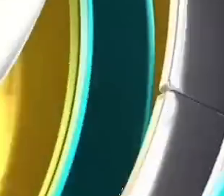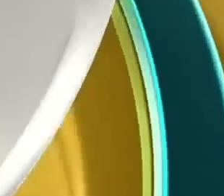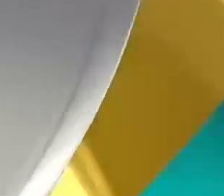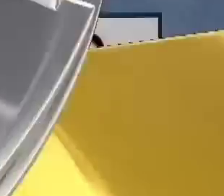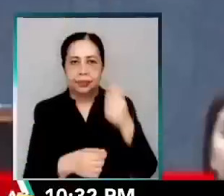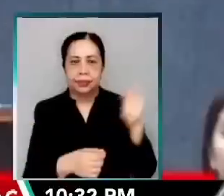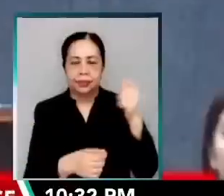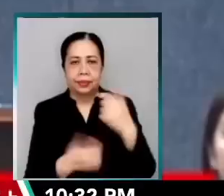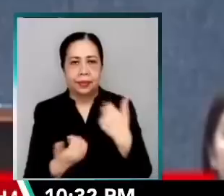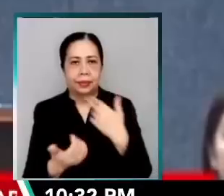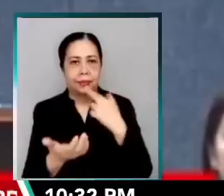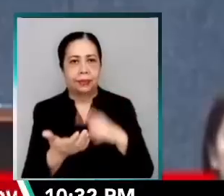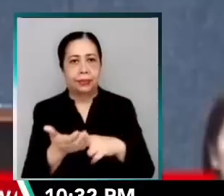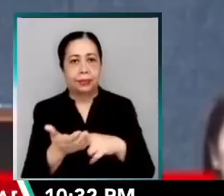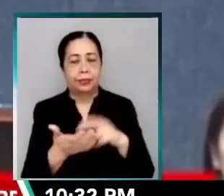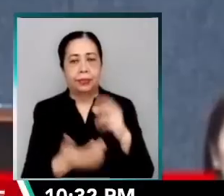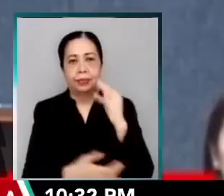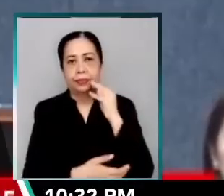Gonzalez.